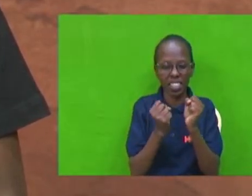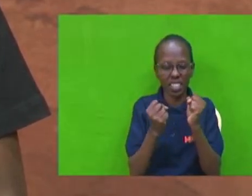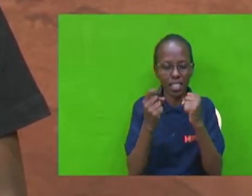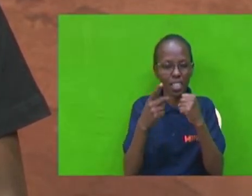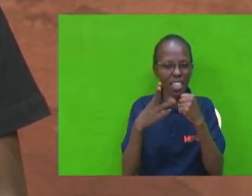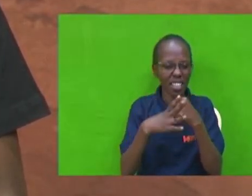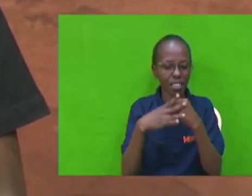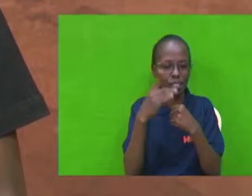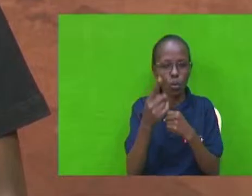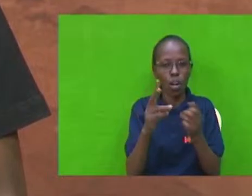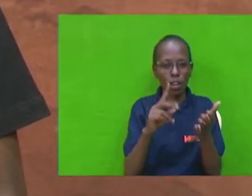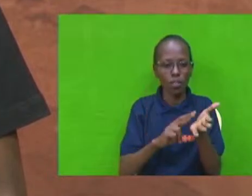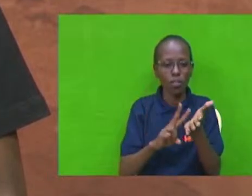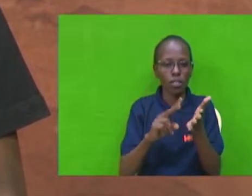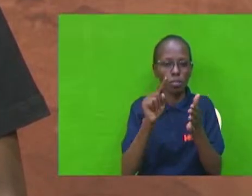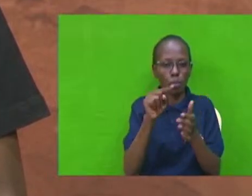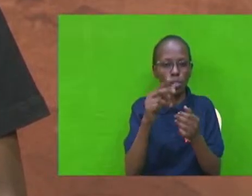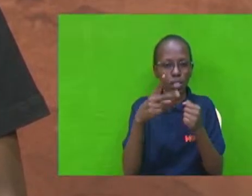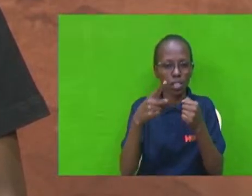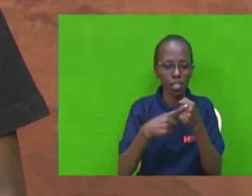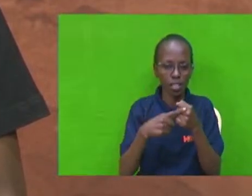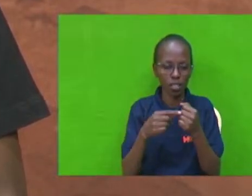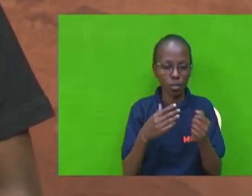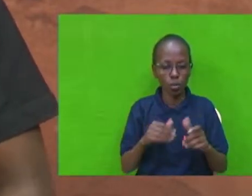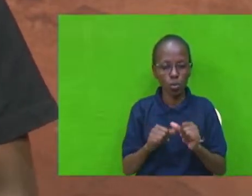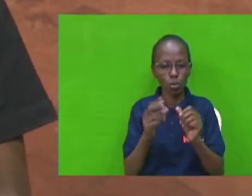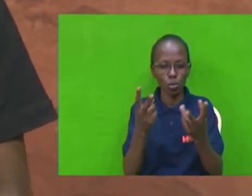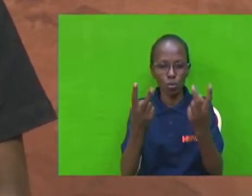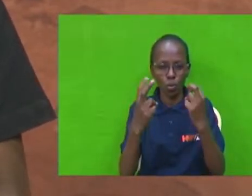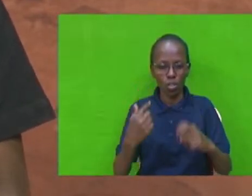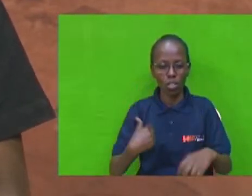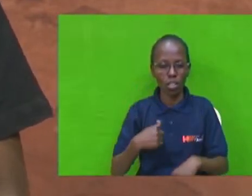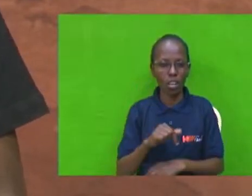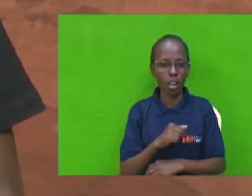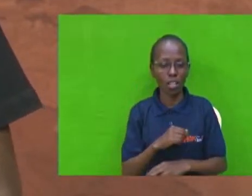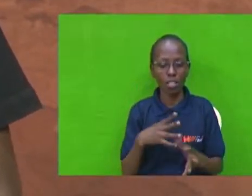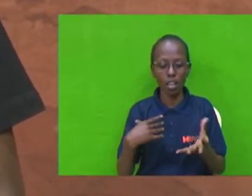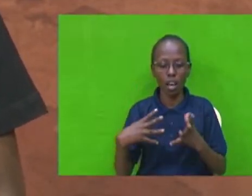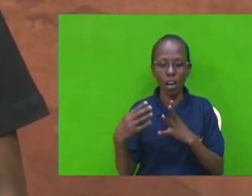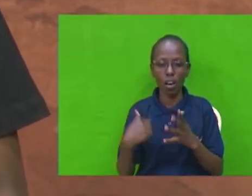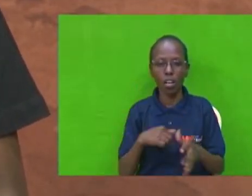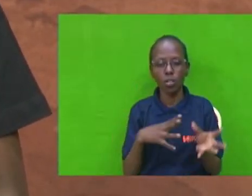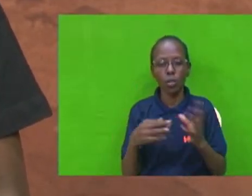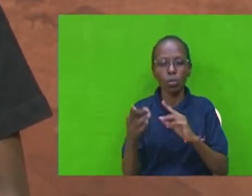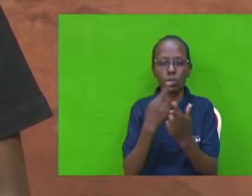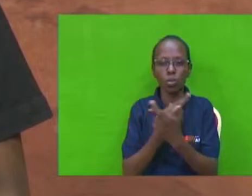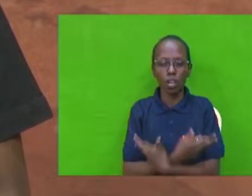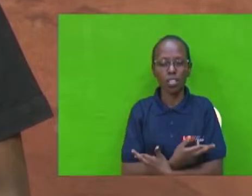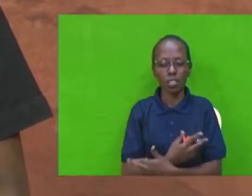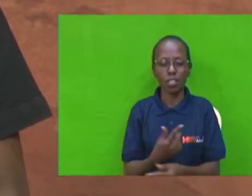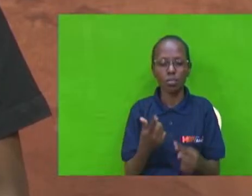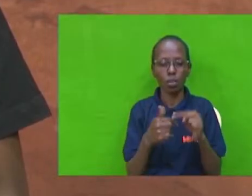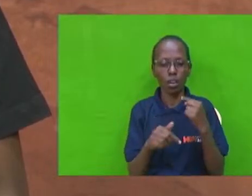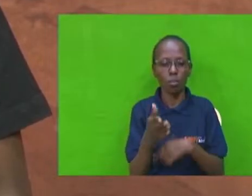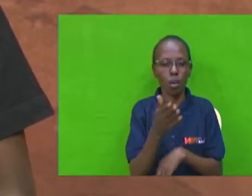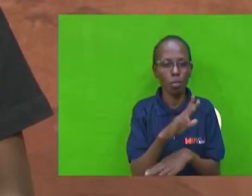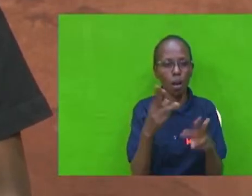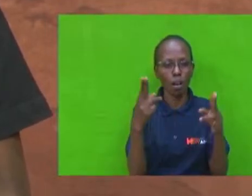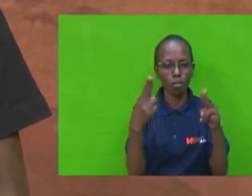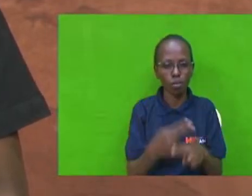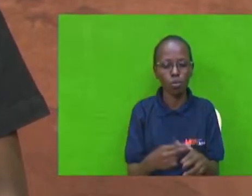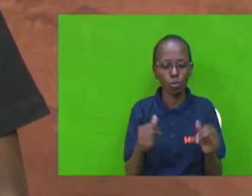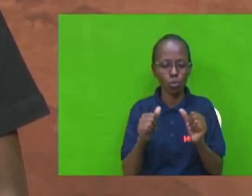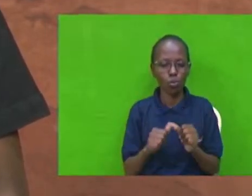91.6. Uzidi kututegea tu kutoka hapa mjini Nairobi. Tunakwenda mapumziko mafupi, tutarudi si kitambo